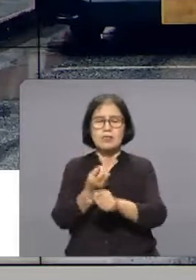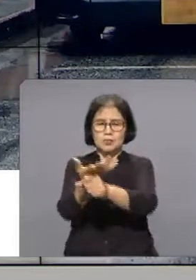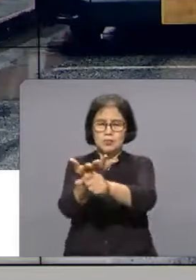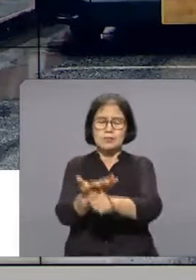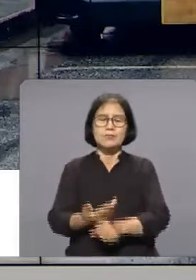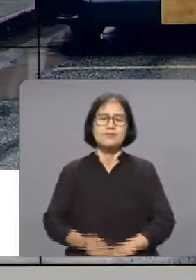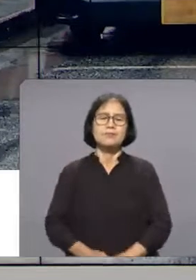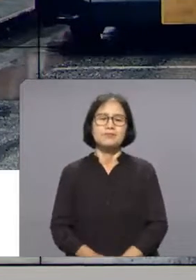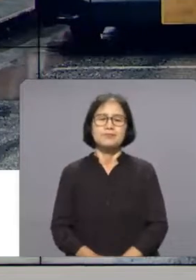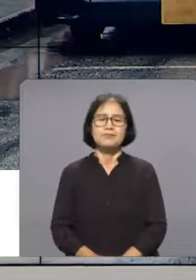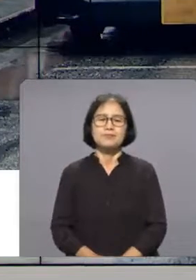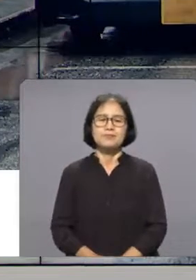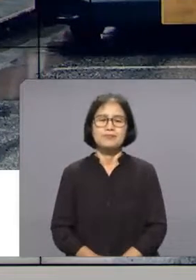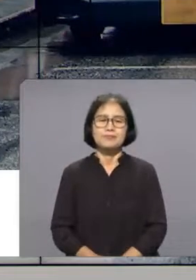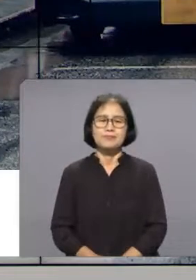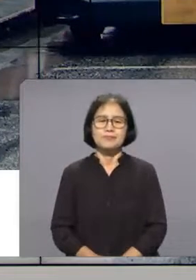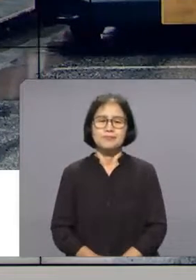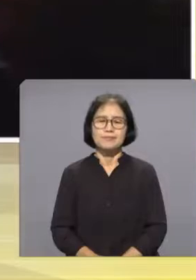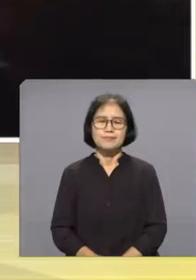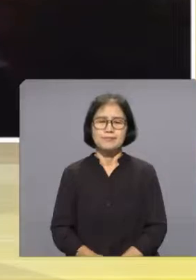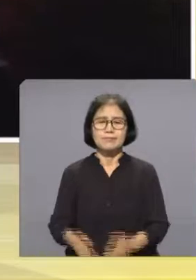하겠습니다. 최진만 기자.